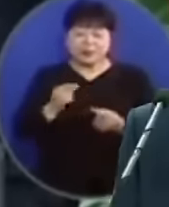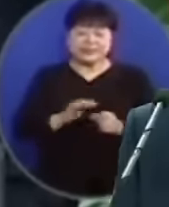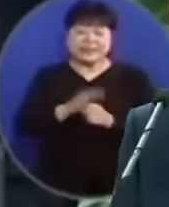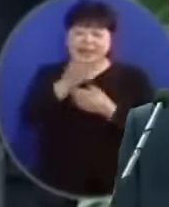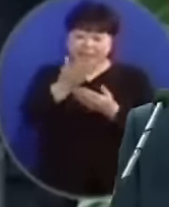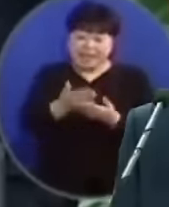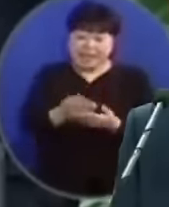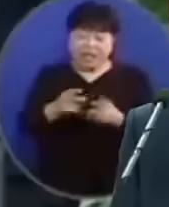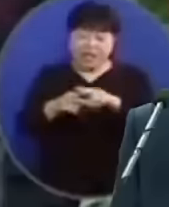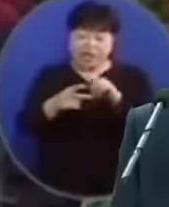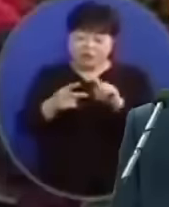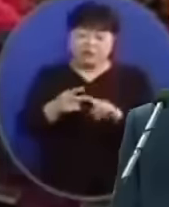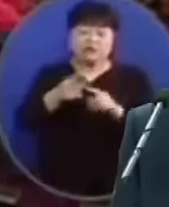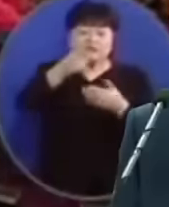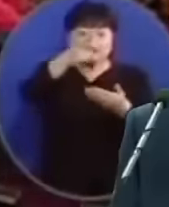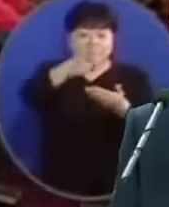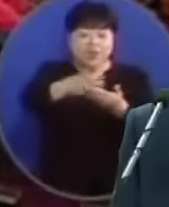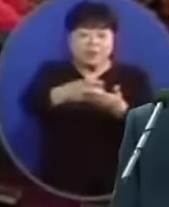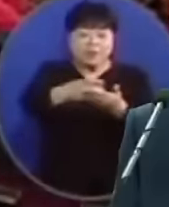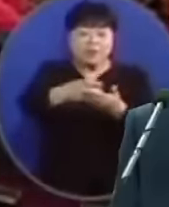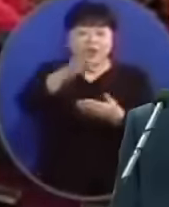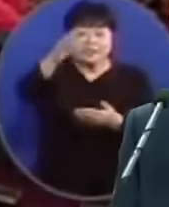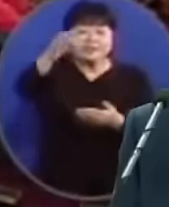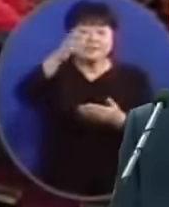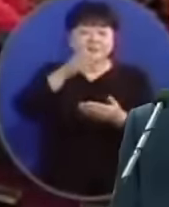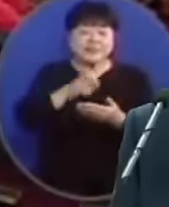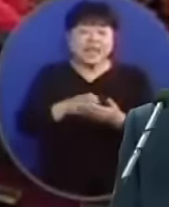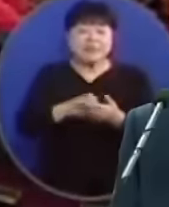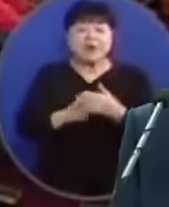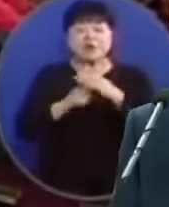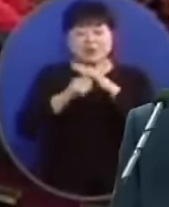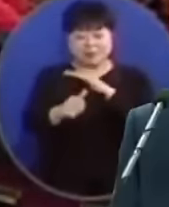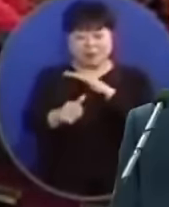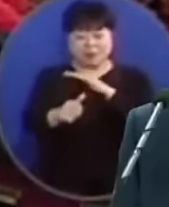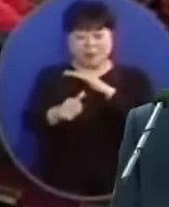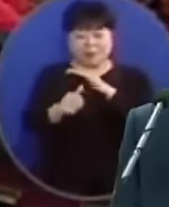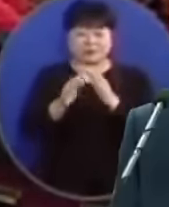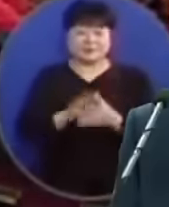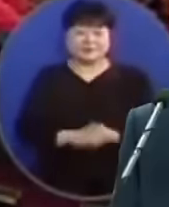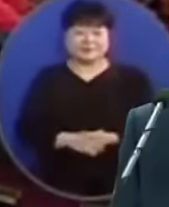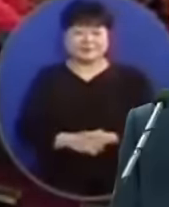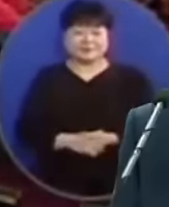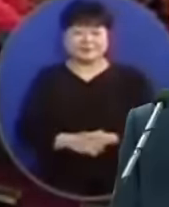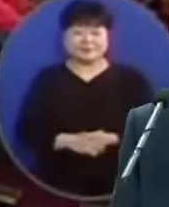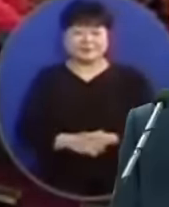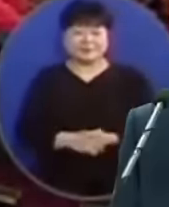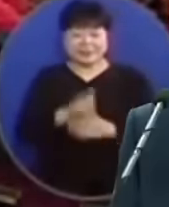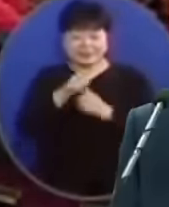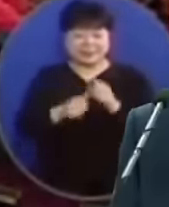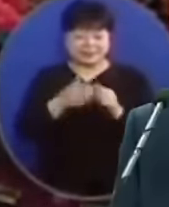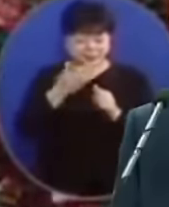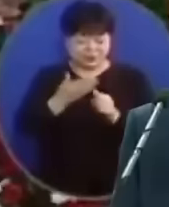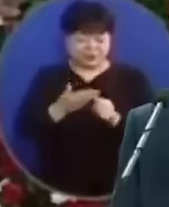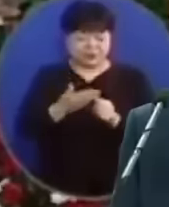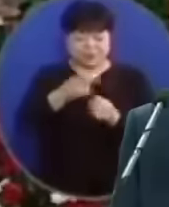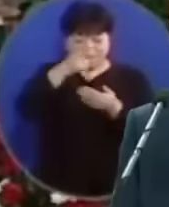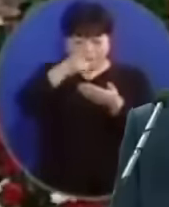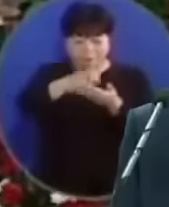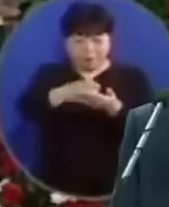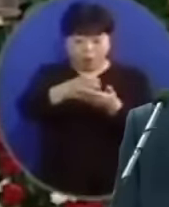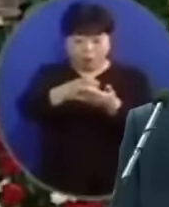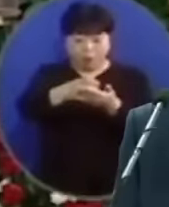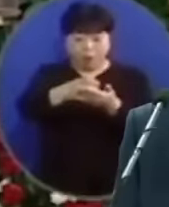그 두 계명이 모든 10계명을 대표한다고 말한 것입니다. 10계명은 하나님이 우리에게 주신 법으로 하나님을